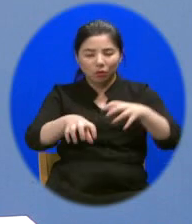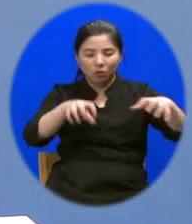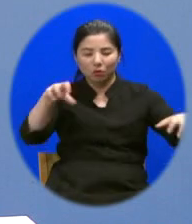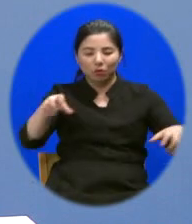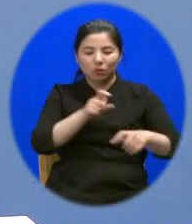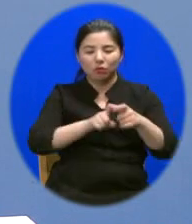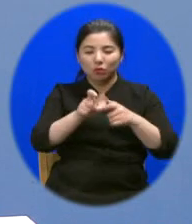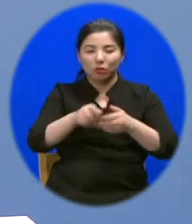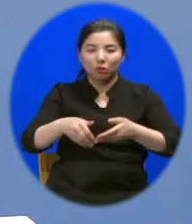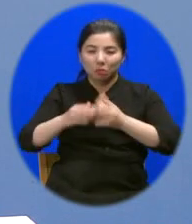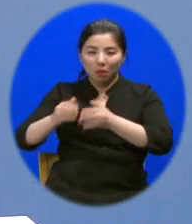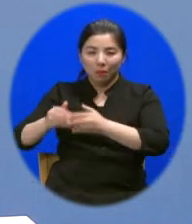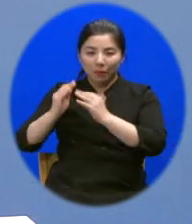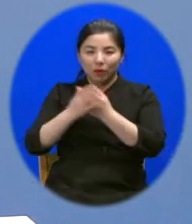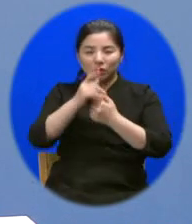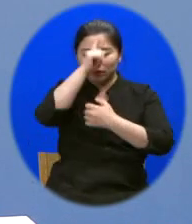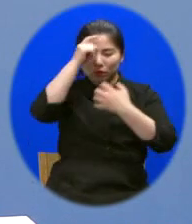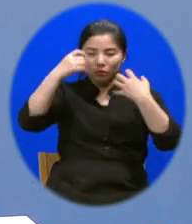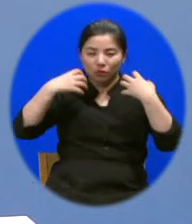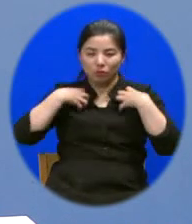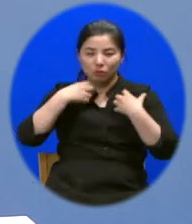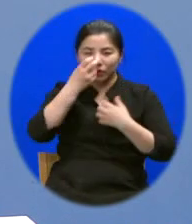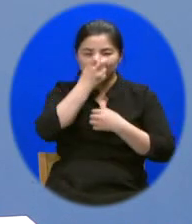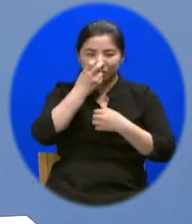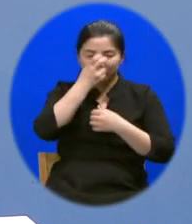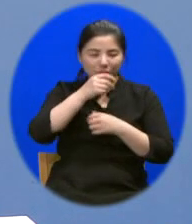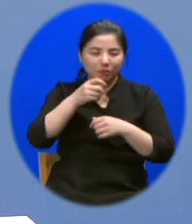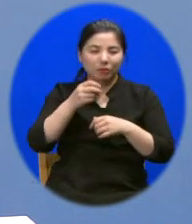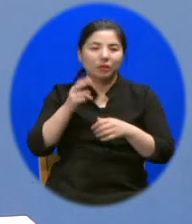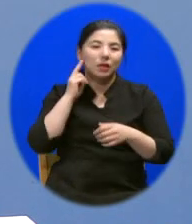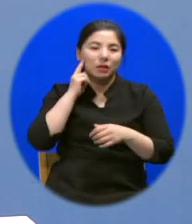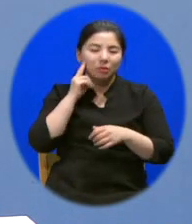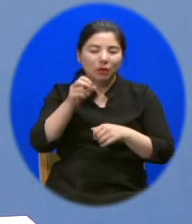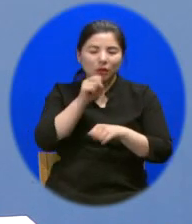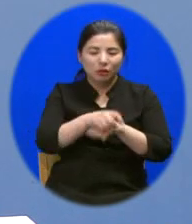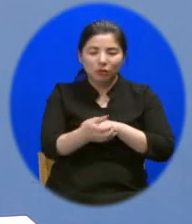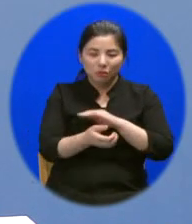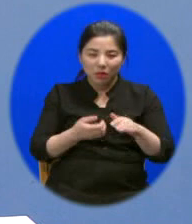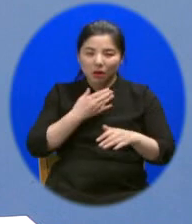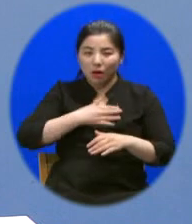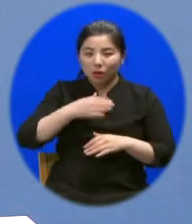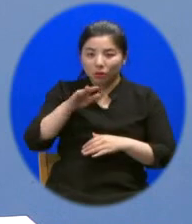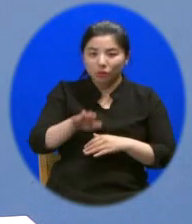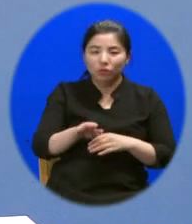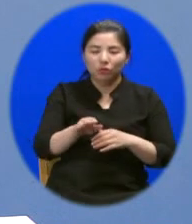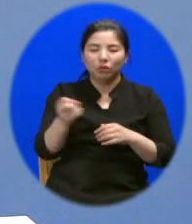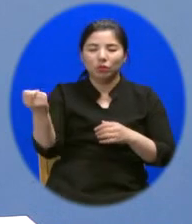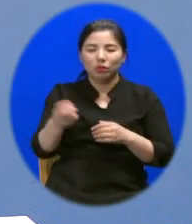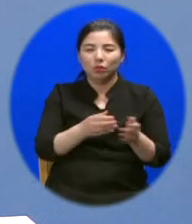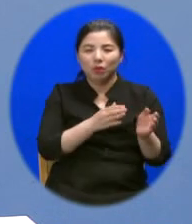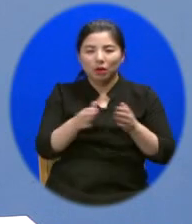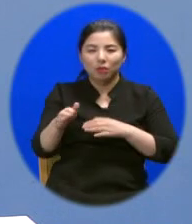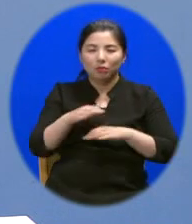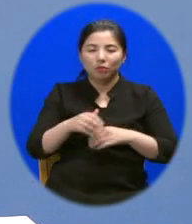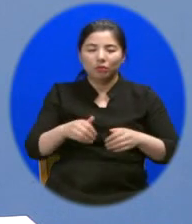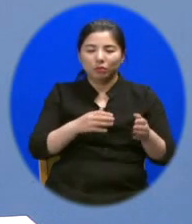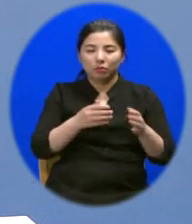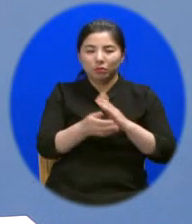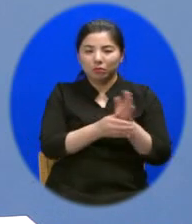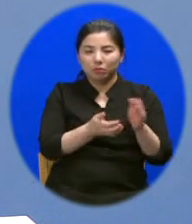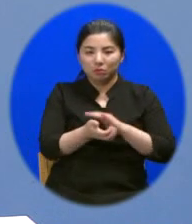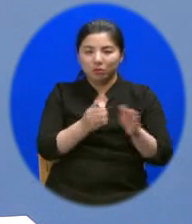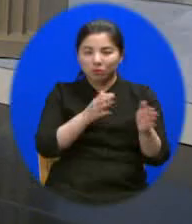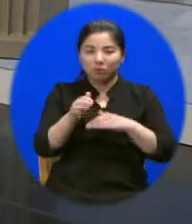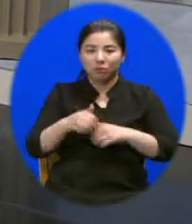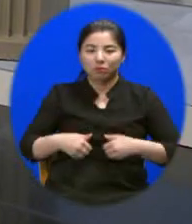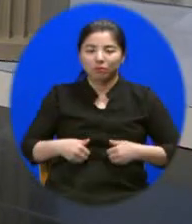설치를 해서 그 정도의 심각성을 우리가 미리 예측하고 거기에 따른 대책을 마련해야 된다 이렇게 생각을 합니다